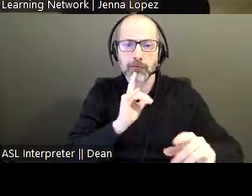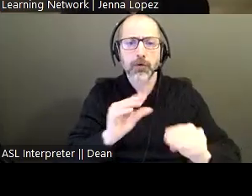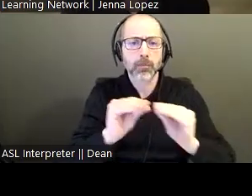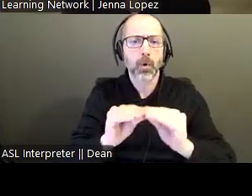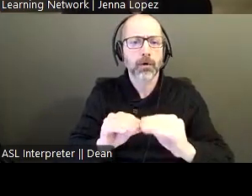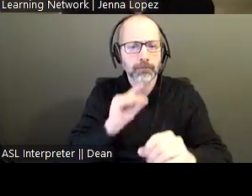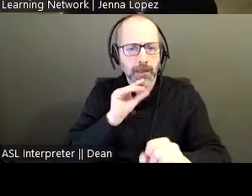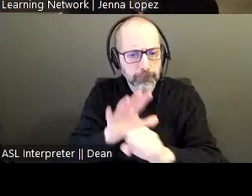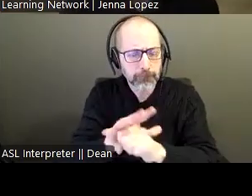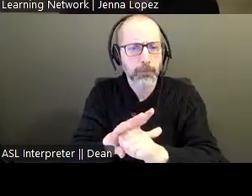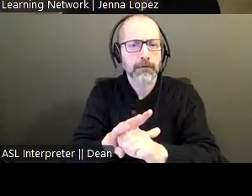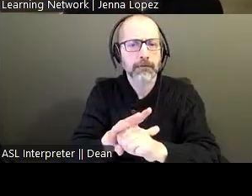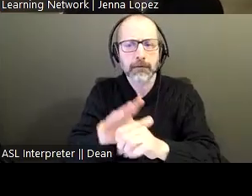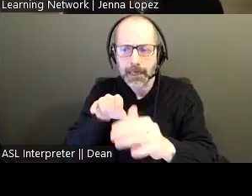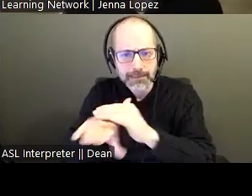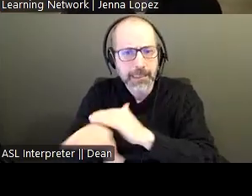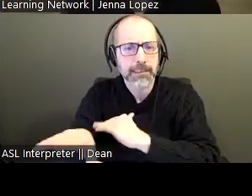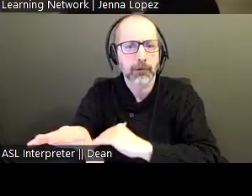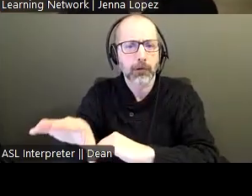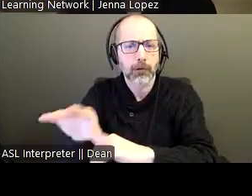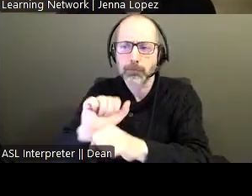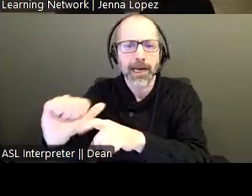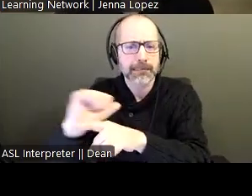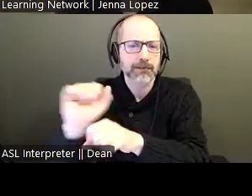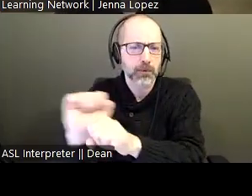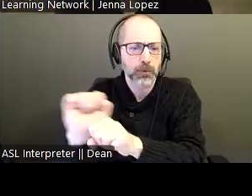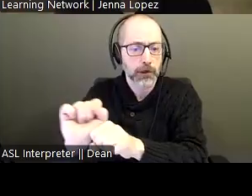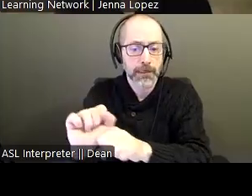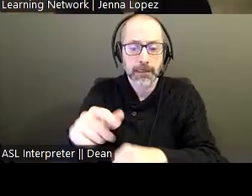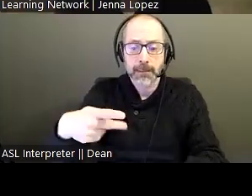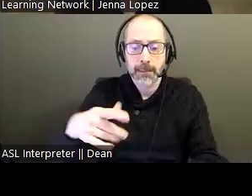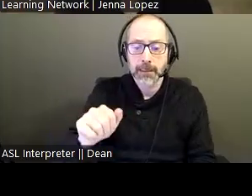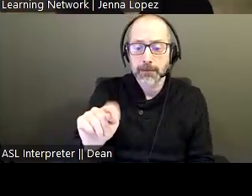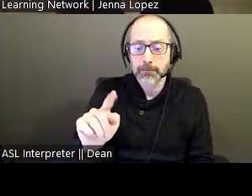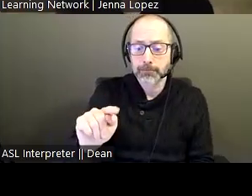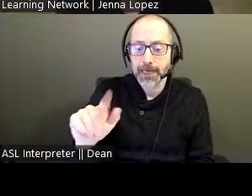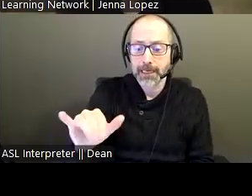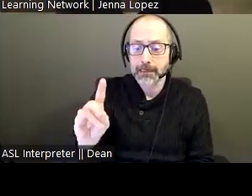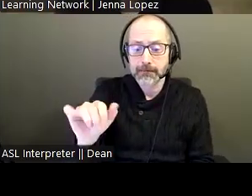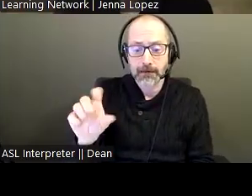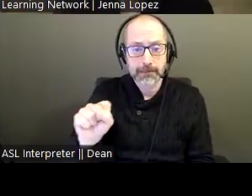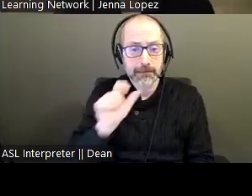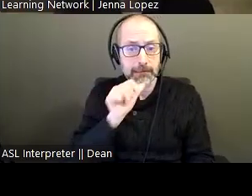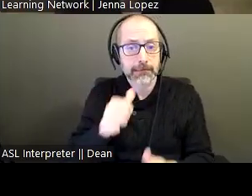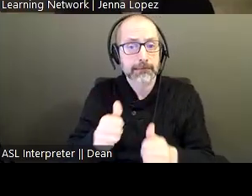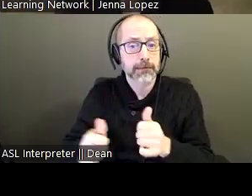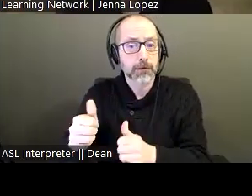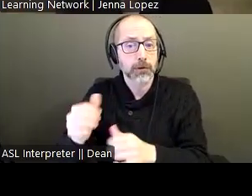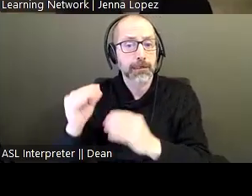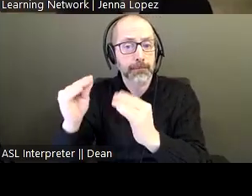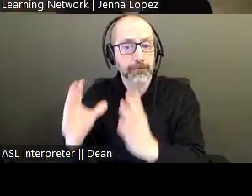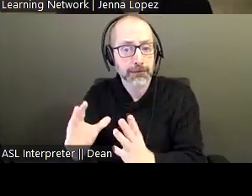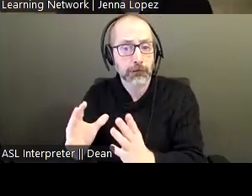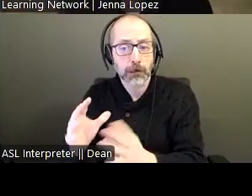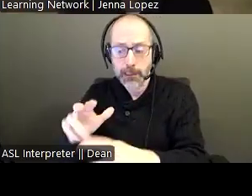violence fondée sur le sexe vers des pratiques plus affirmatives et accessibles. La docteure Patty Douglas est professeure agrégée, titulaire de la première chaire